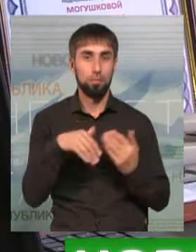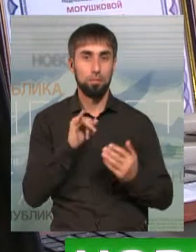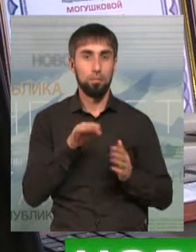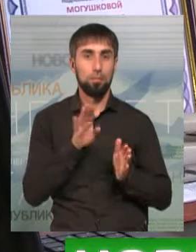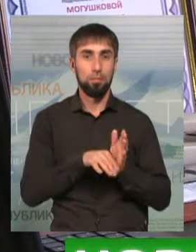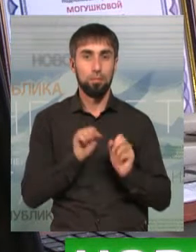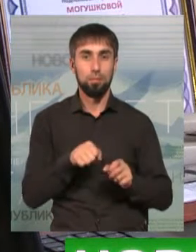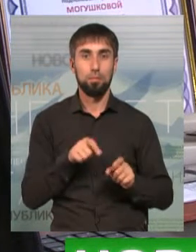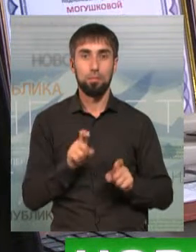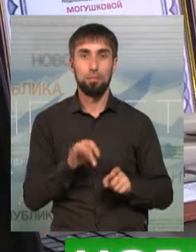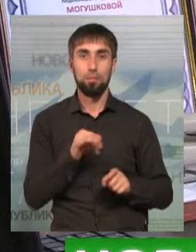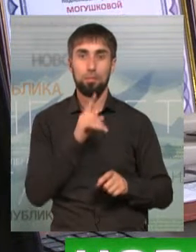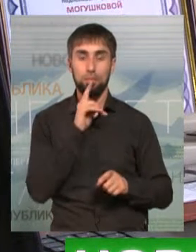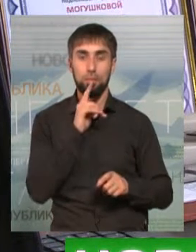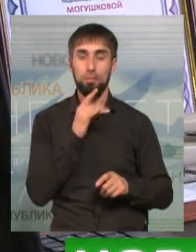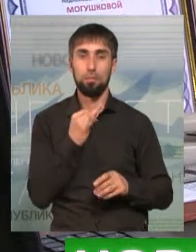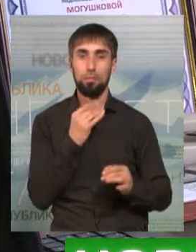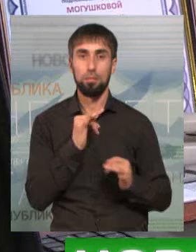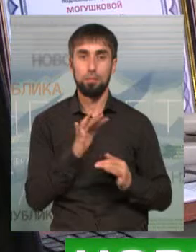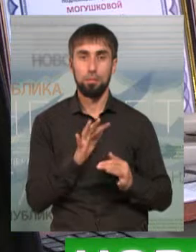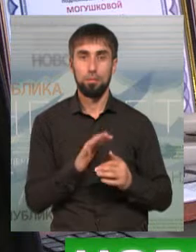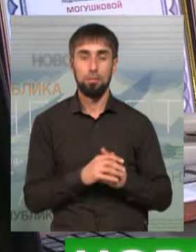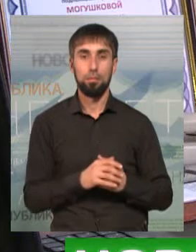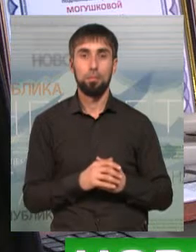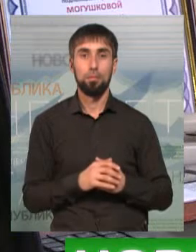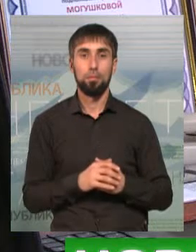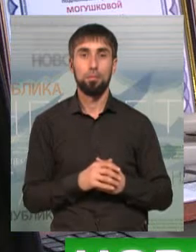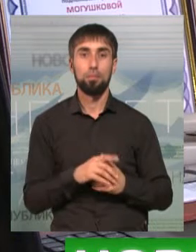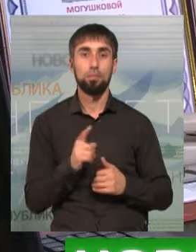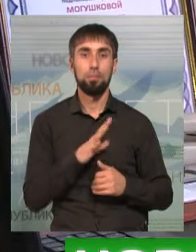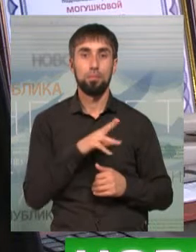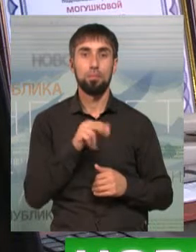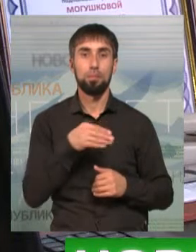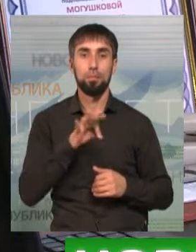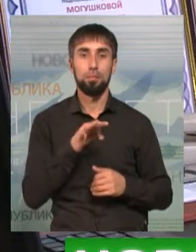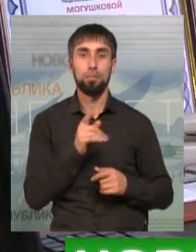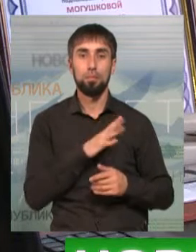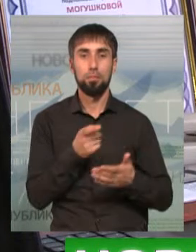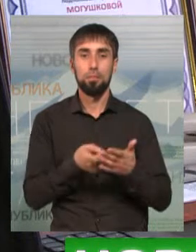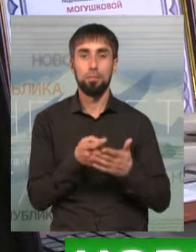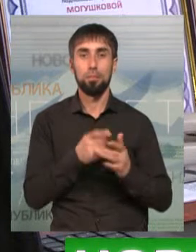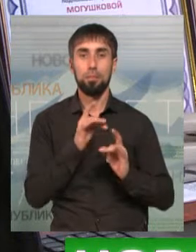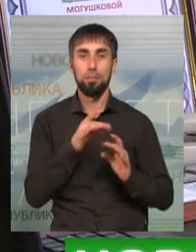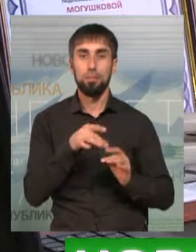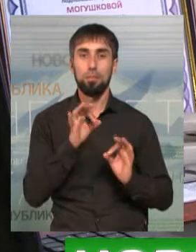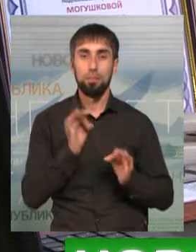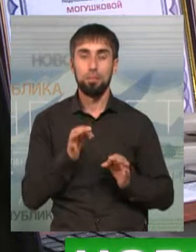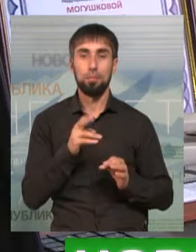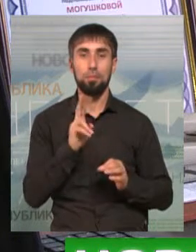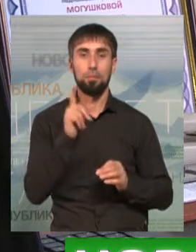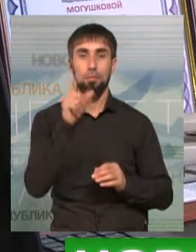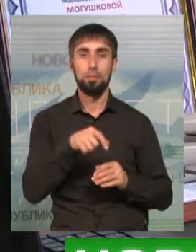просто может сидеть и молчать, и не разговаривать с тобой. Чтобы его как-то разговорить, чтобы он рассказал правду, кто